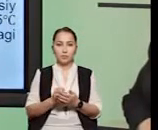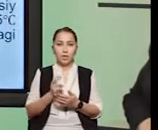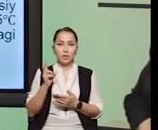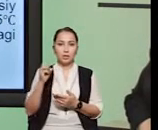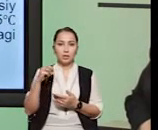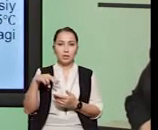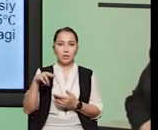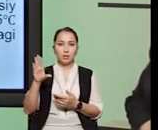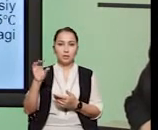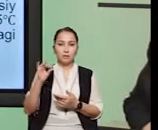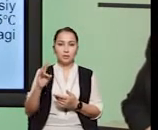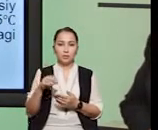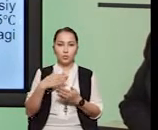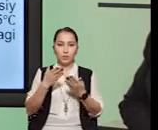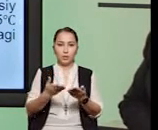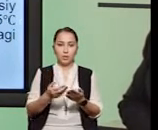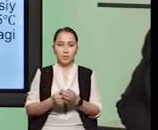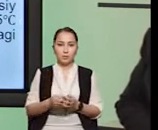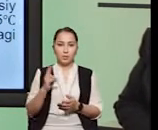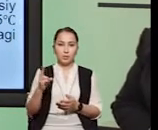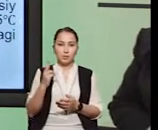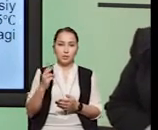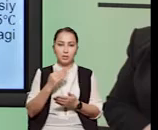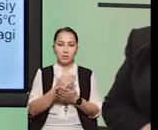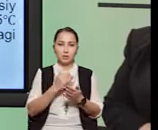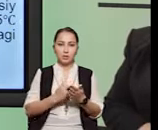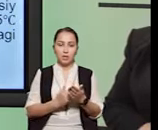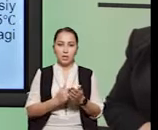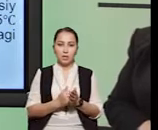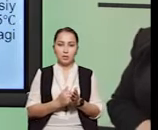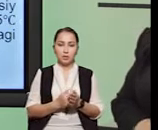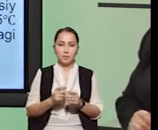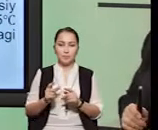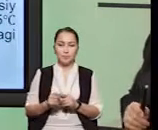O'qiganimizda esa 1 Kelvin deb o'qiymiz. Selsiy shkalasidagi qadamlar